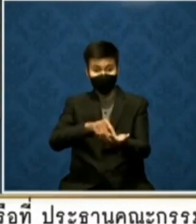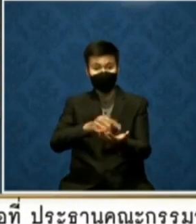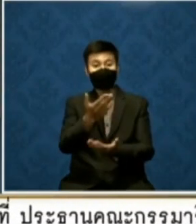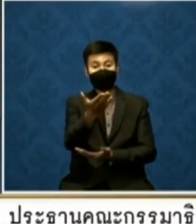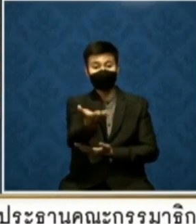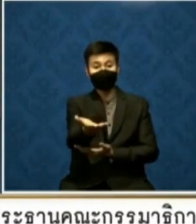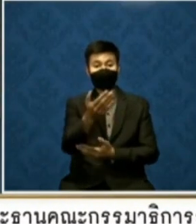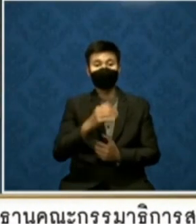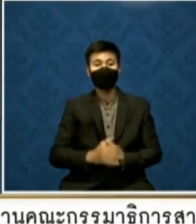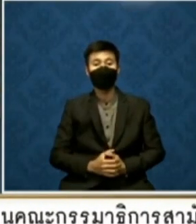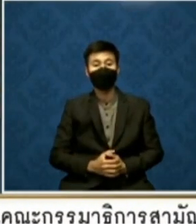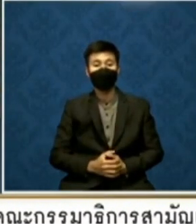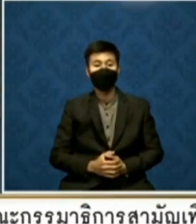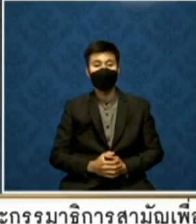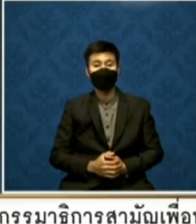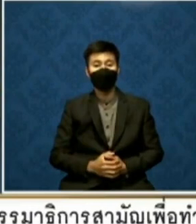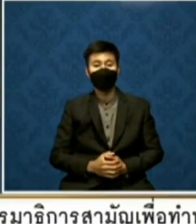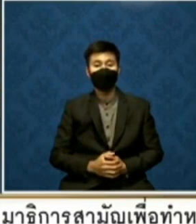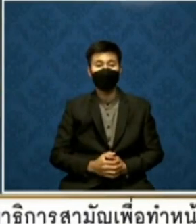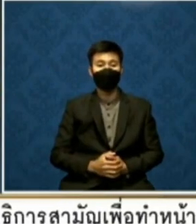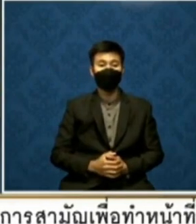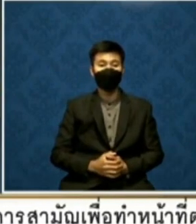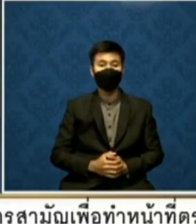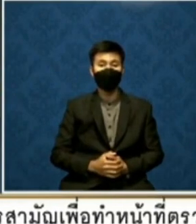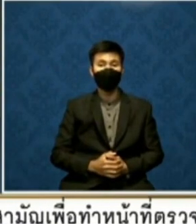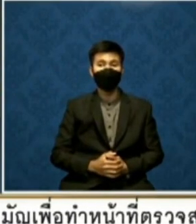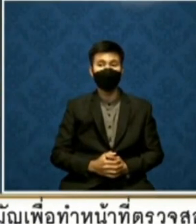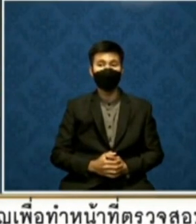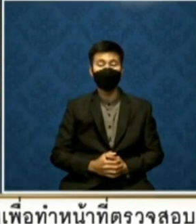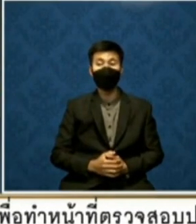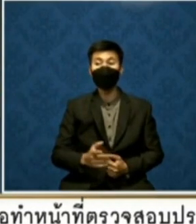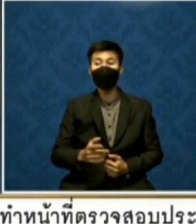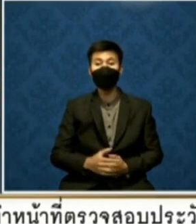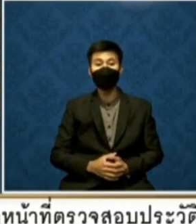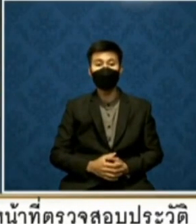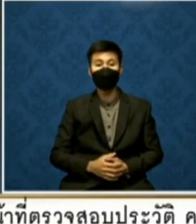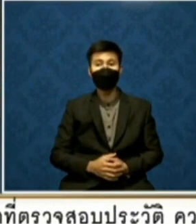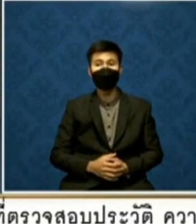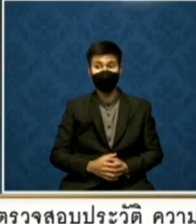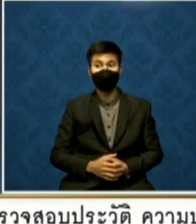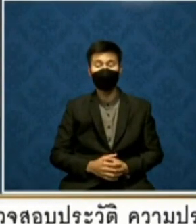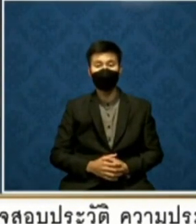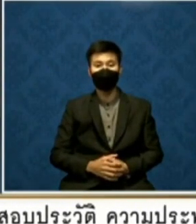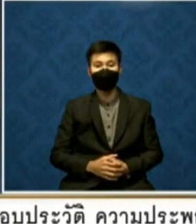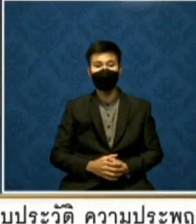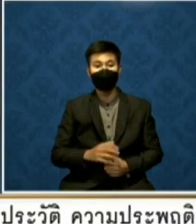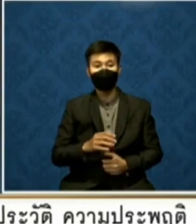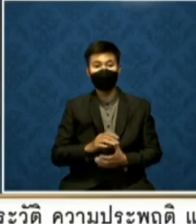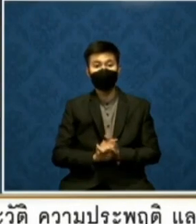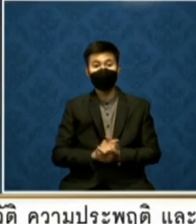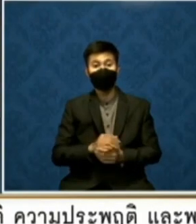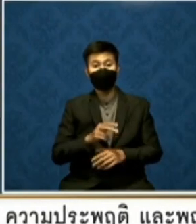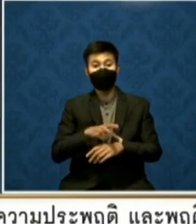ถิ่นไทย 1คนและหลังจากนี้กรรมาธิการก็มีระยะการแปรญัตติ 30วันแล้วก็จะเชิญประชุมกันในวันที่ 6